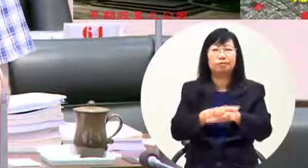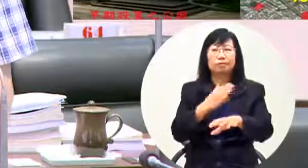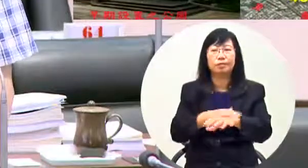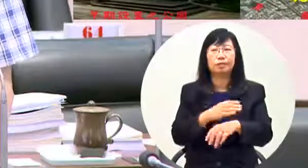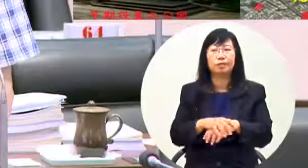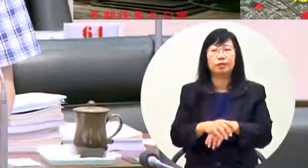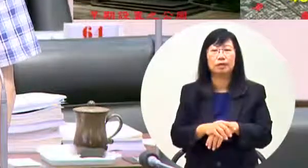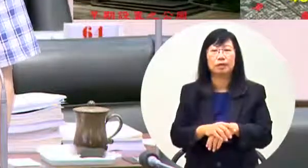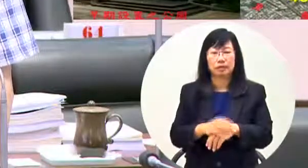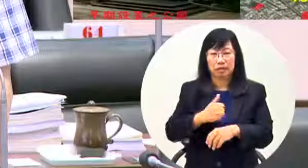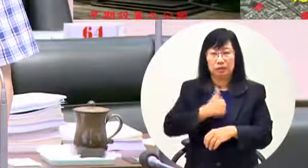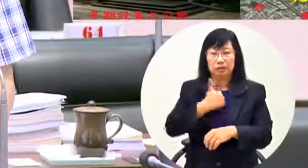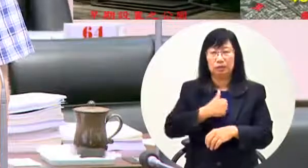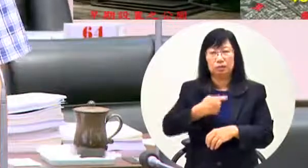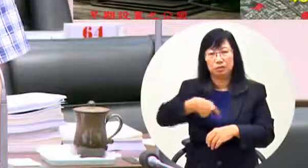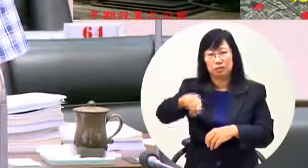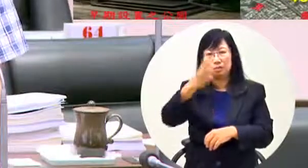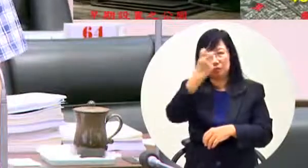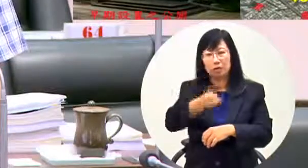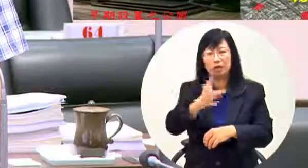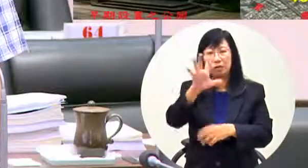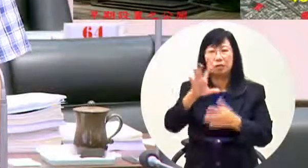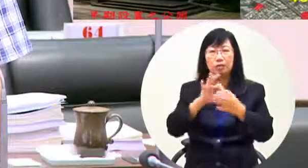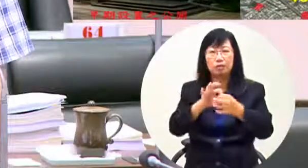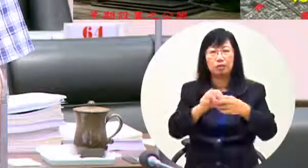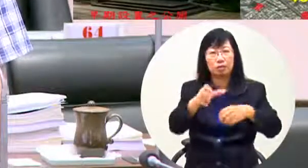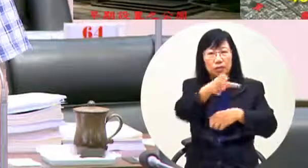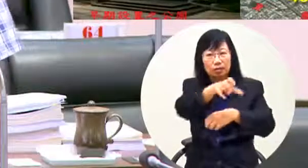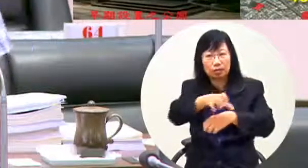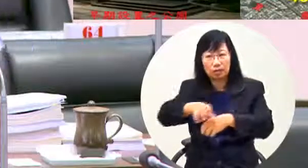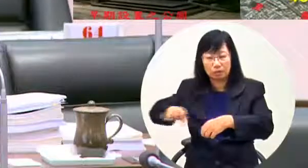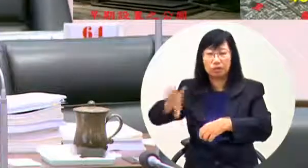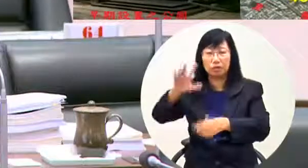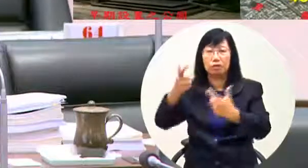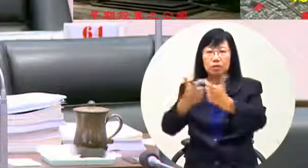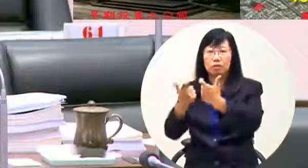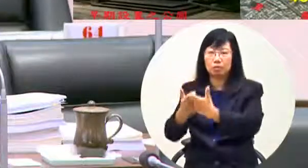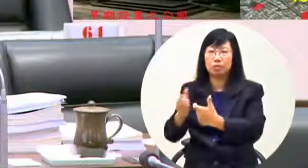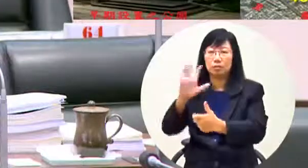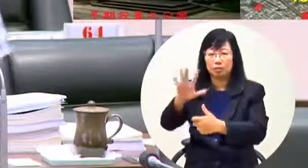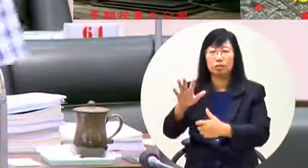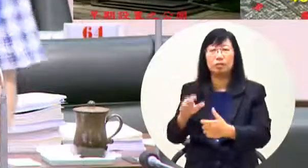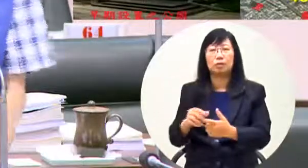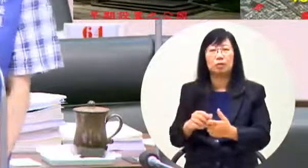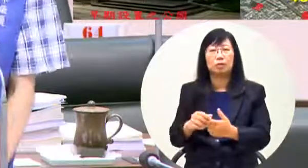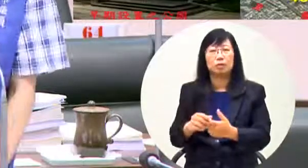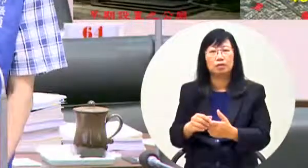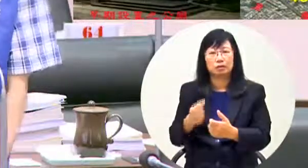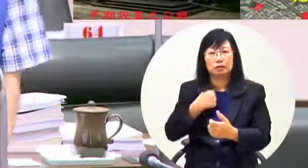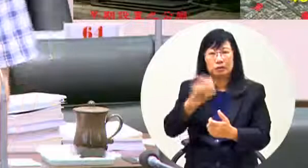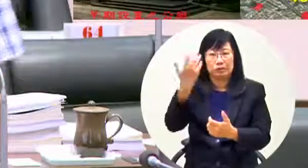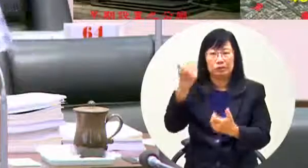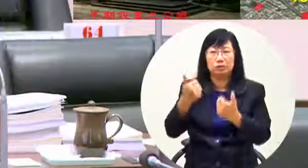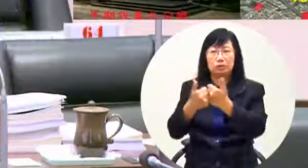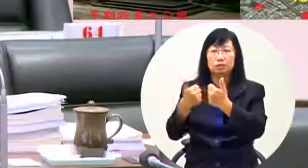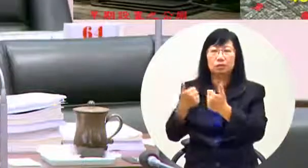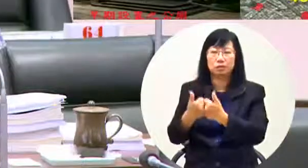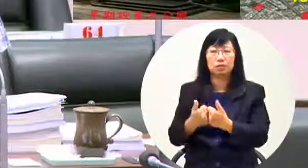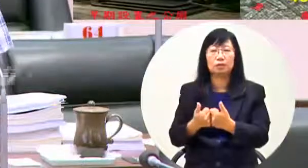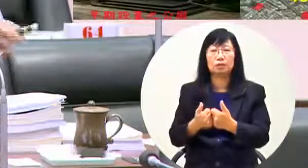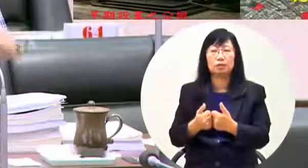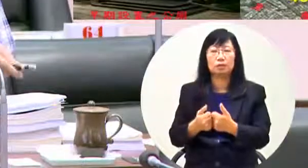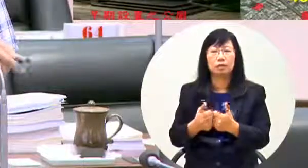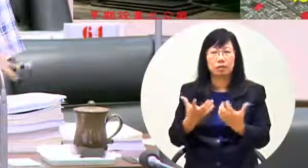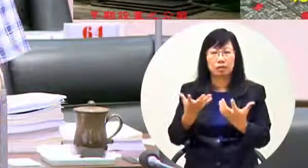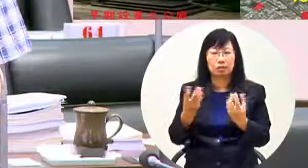各方面都很适当了，他也了解了。以前可能开会的时候不甚了解，没有去实地勘察都不知道。